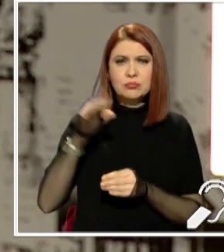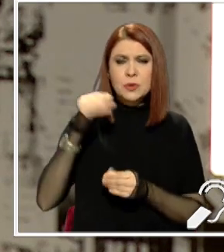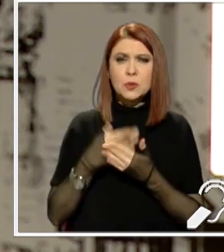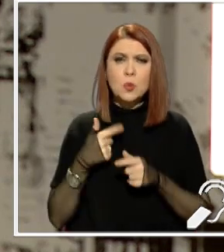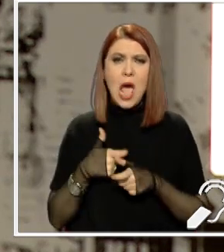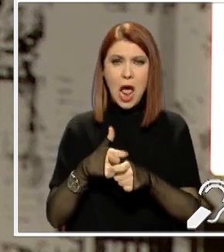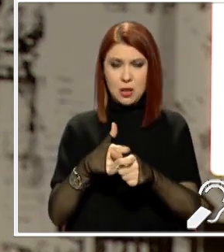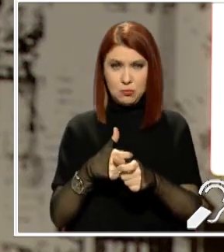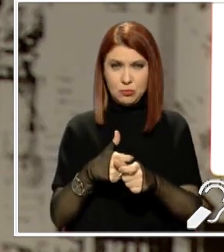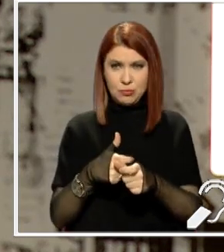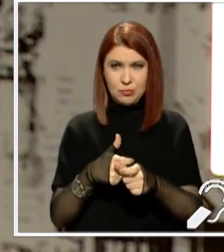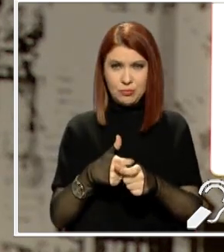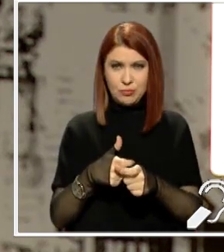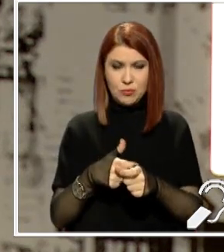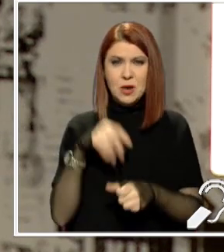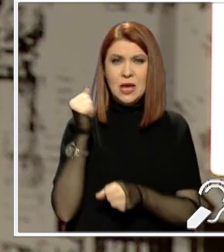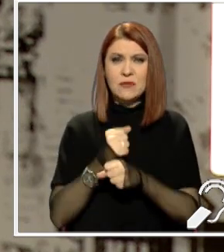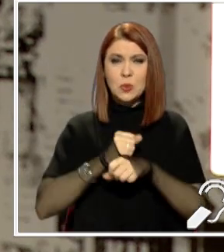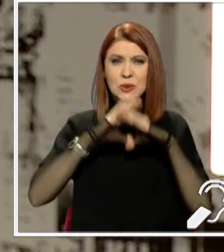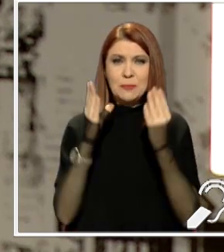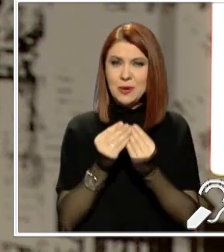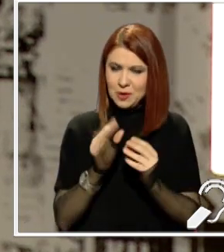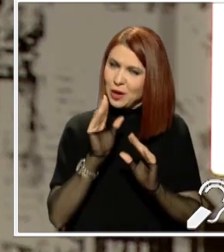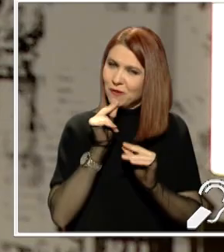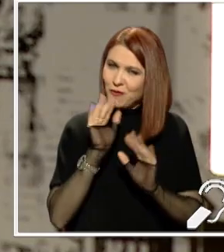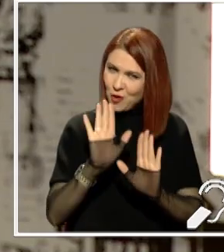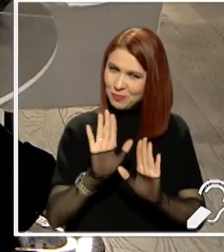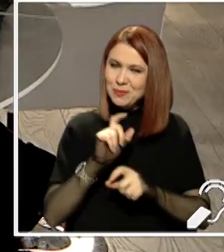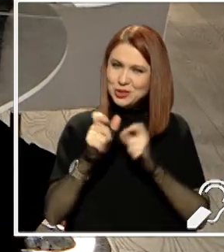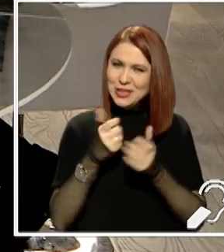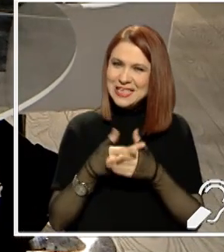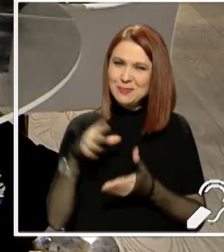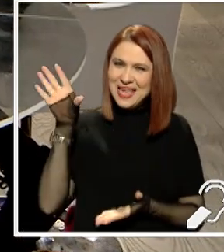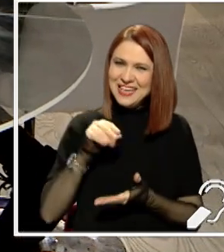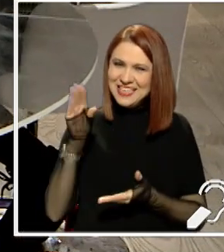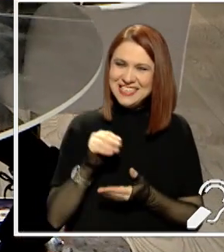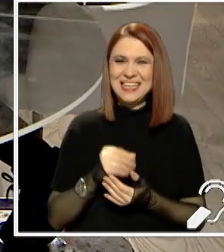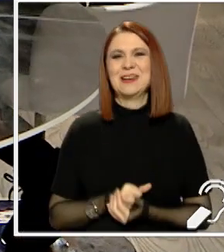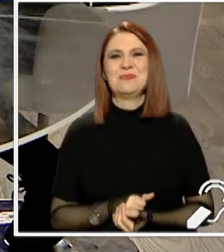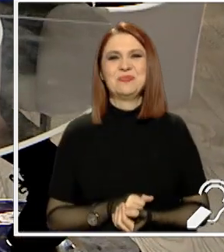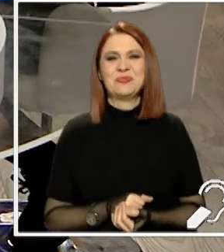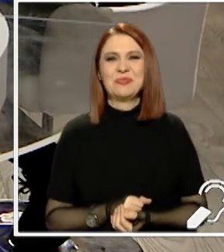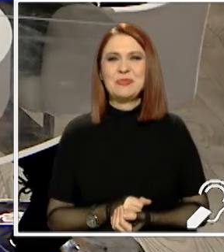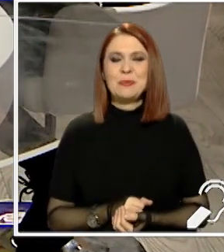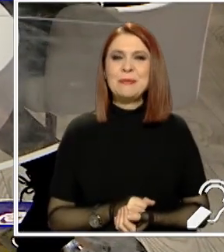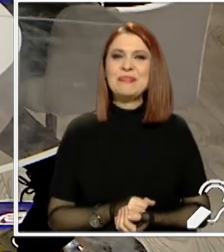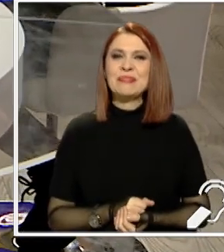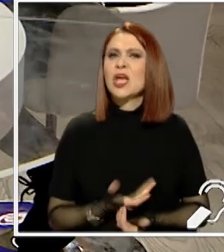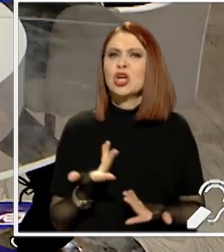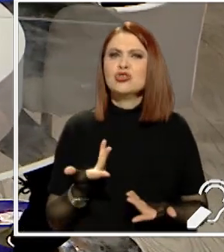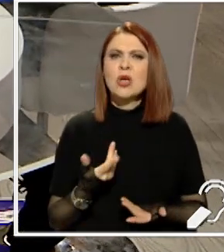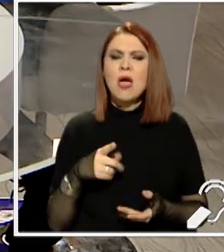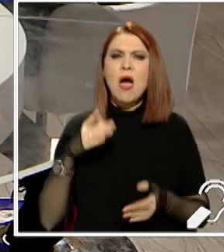un album pe care îl realizăm împreună. O să vorbim și despre înregistrările acestea. Cu Alex Sipiaghin.